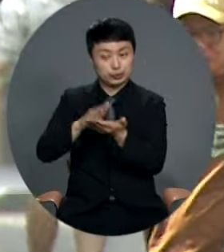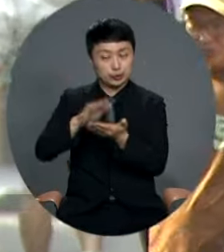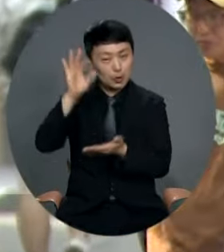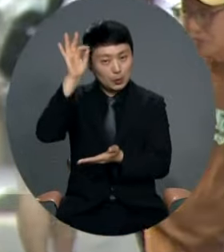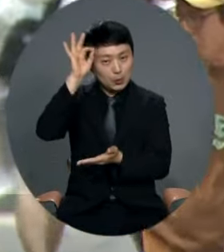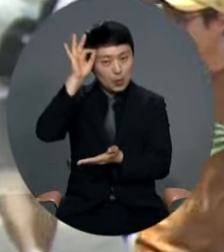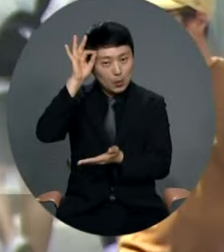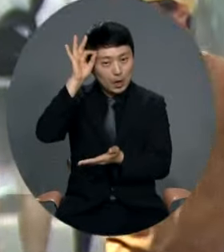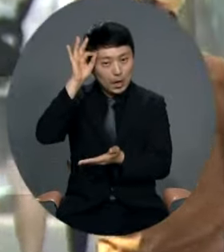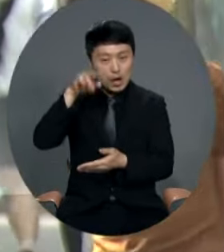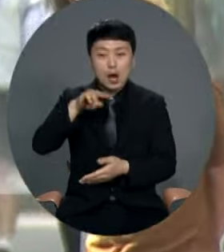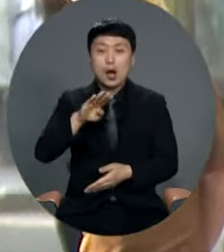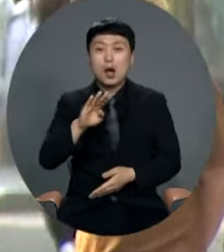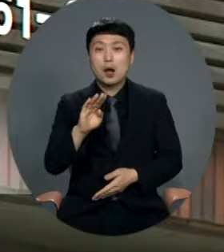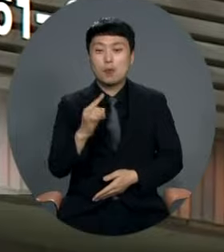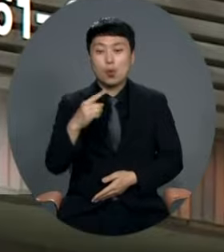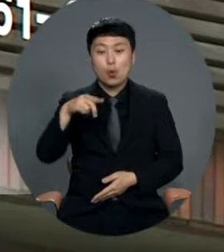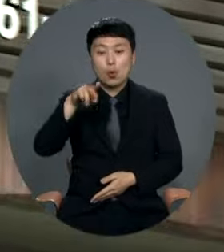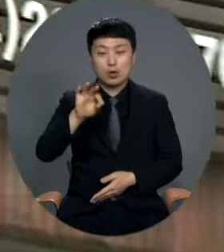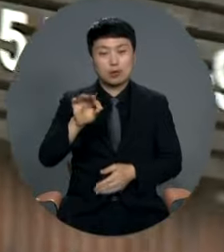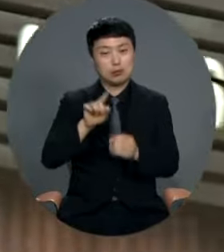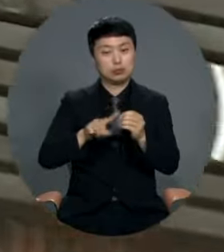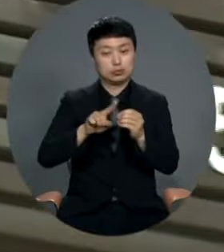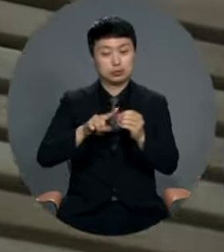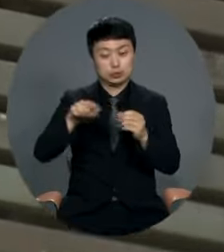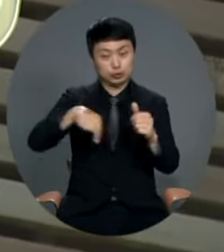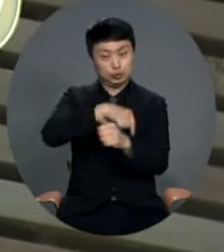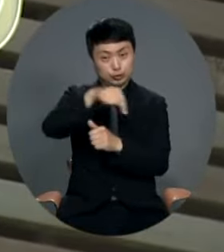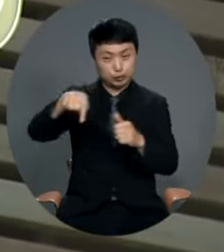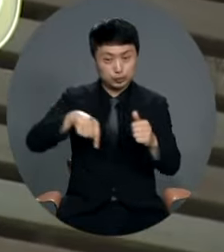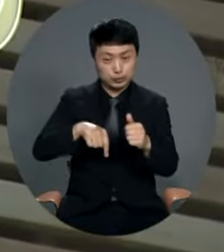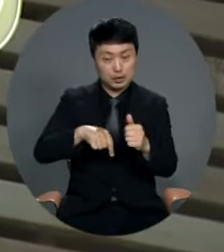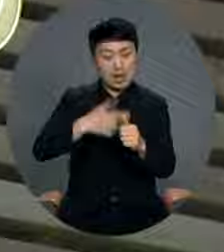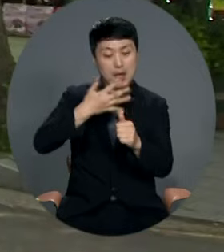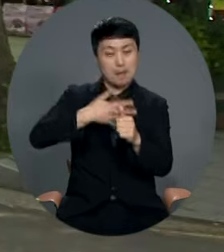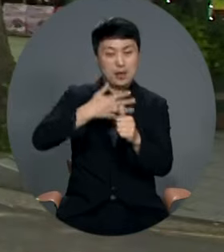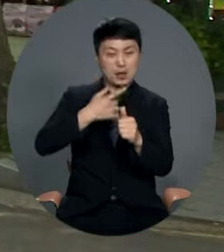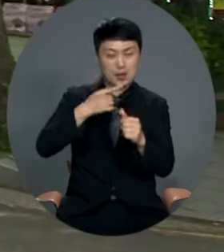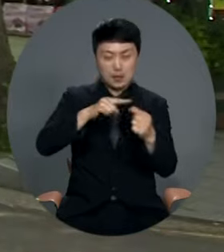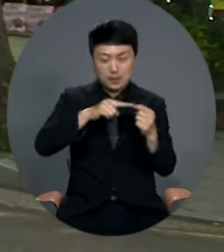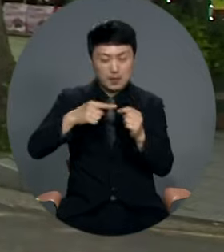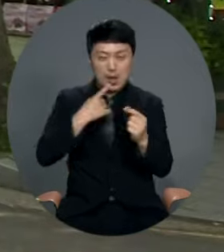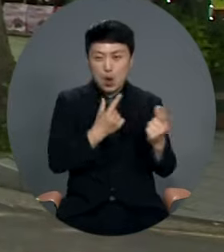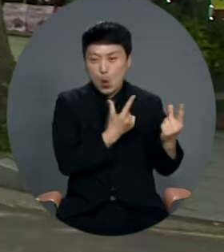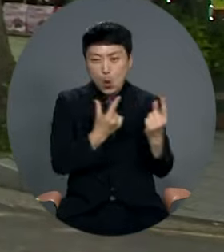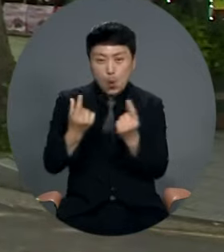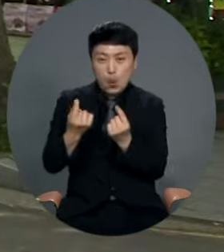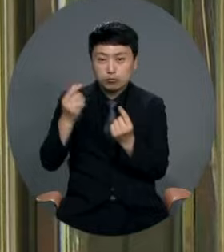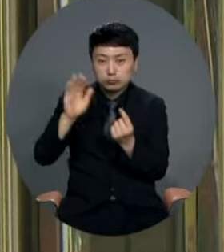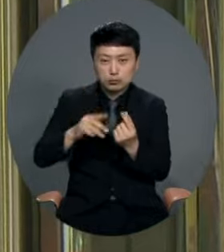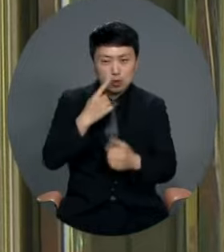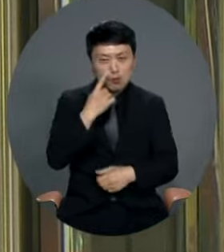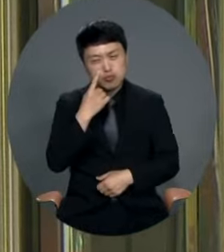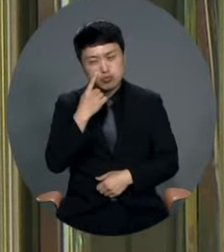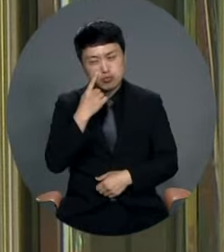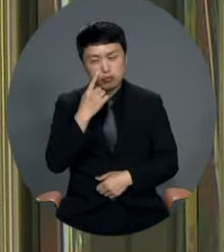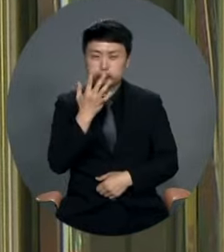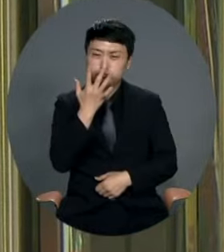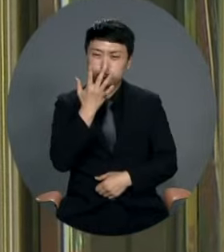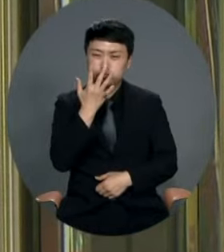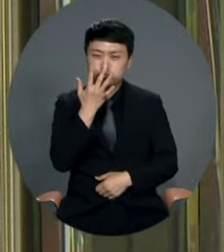포항 송남면 보경사 상가입니다. 똑같은 배경에 똑같은 글자체, 통일감은 있지만 눈길이 가지는